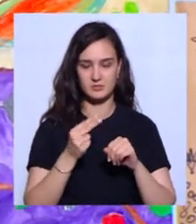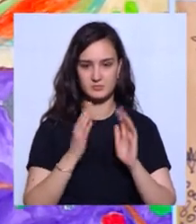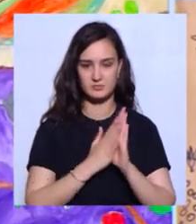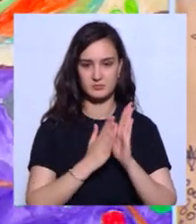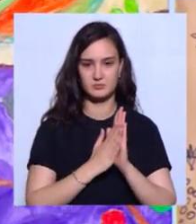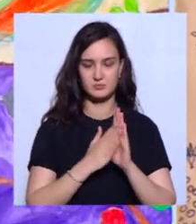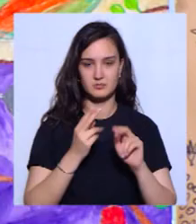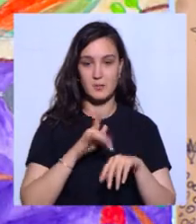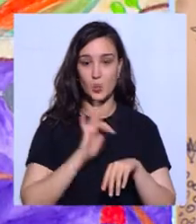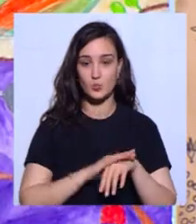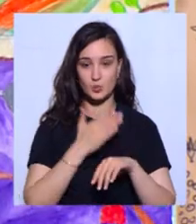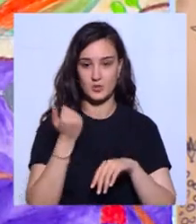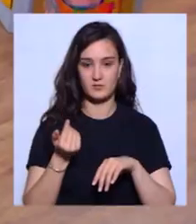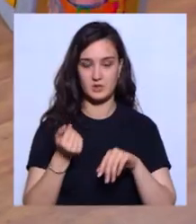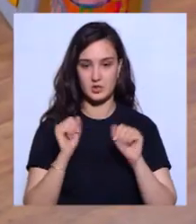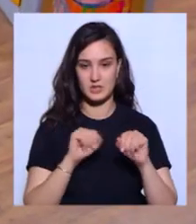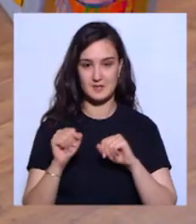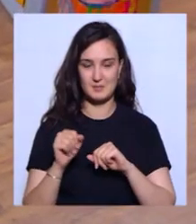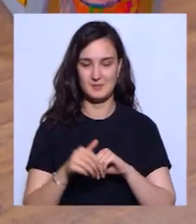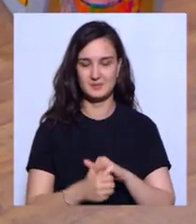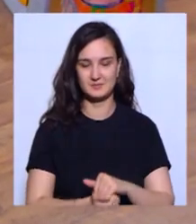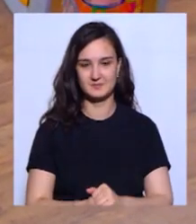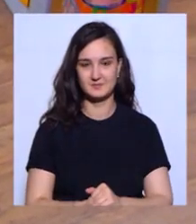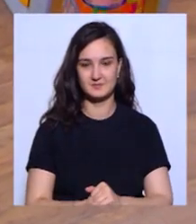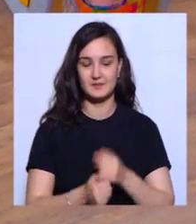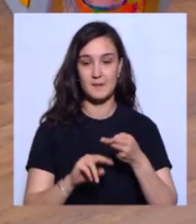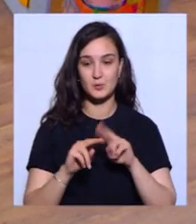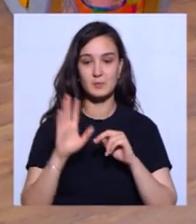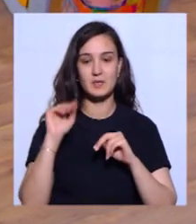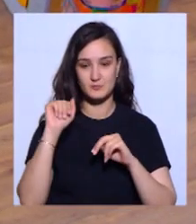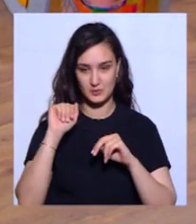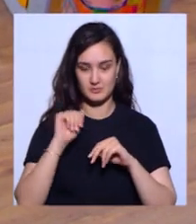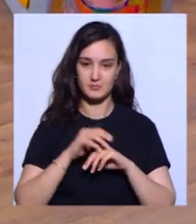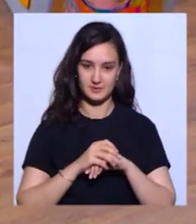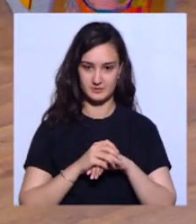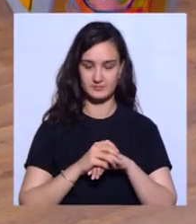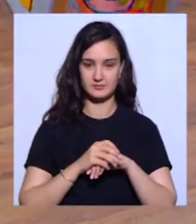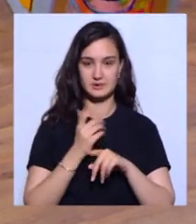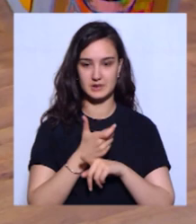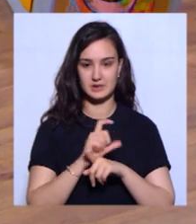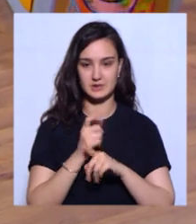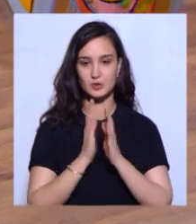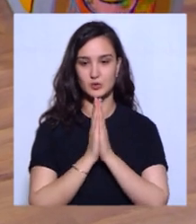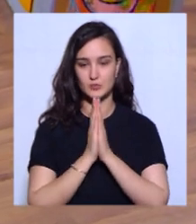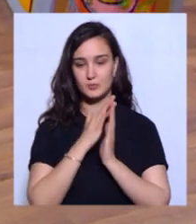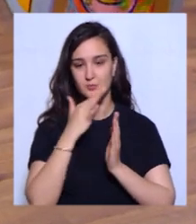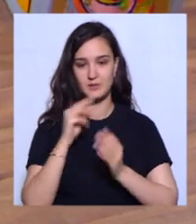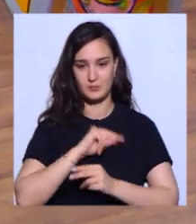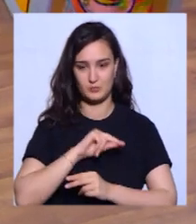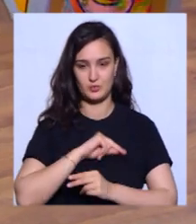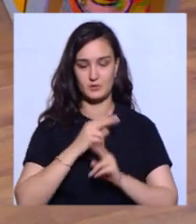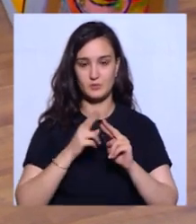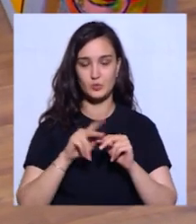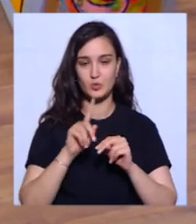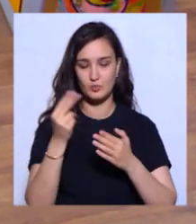ამოუწურავია შესაძლებლობები. ამიტომ გემშვიდობებით. ძალიან გთხოვთ, ბევრი იმუშავეთ, იმიტომ რომ ამაზე